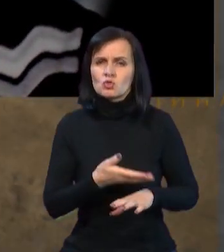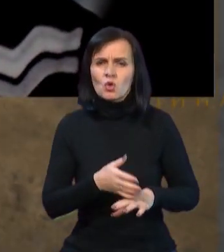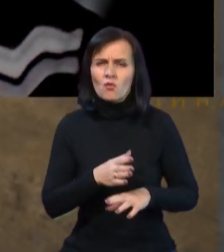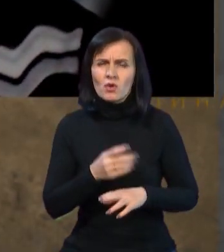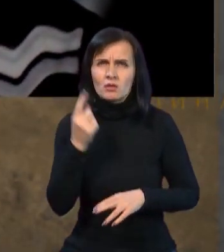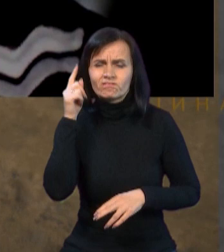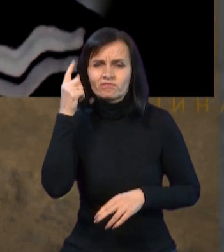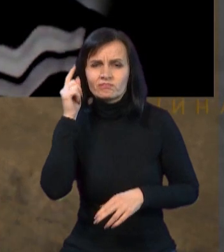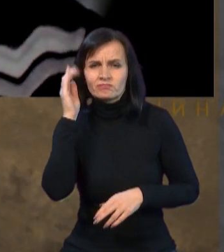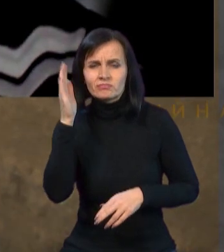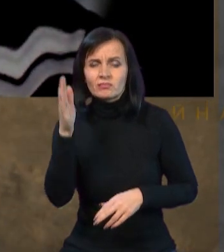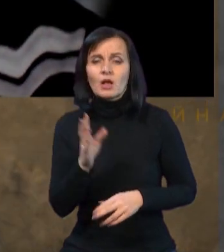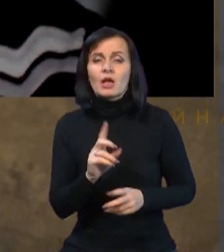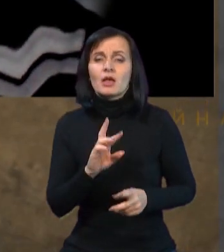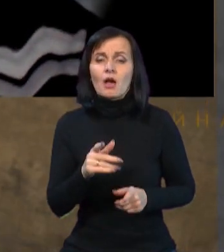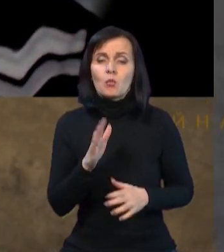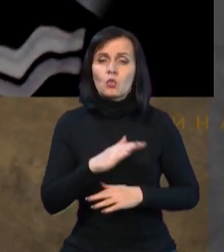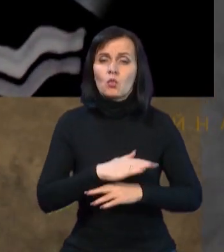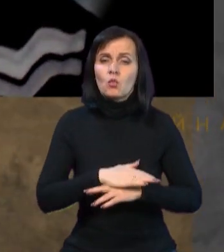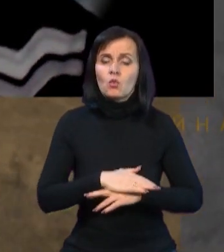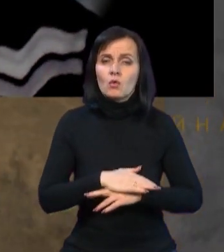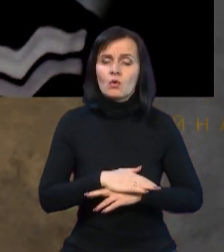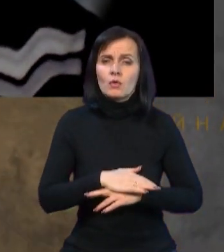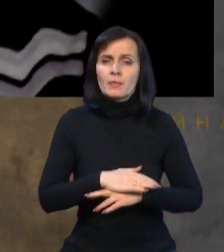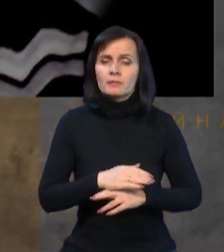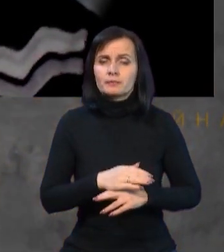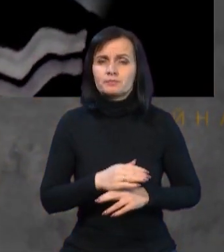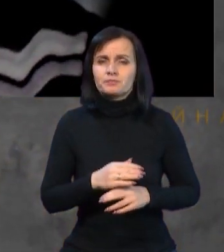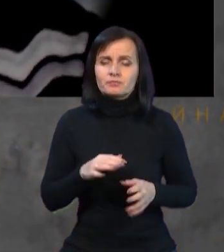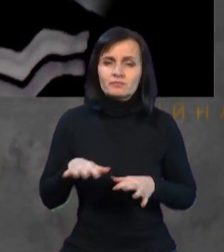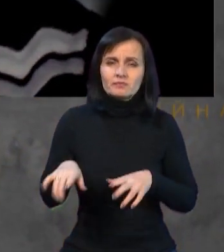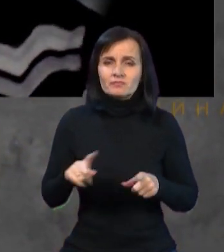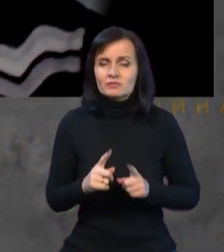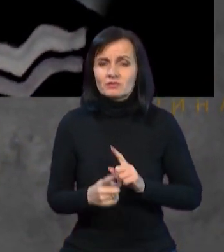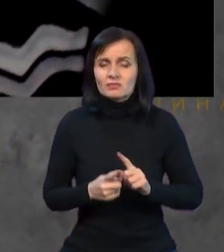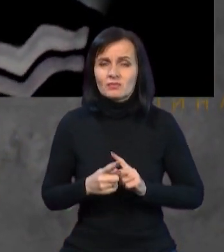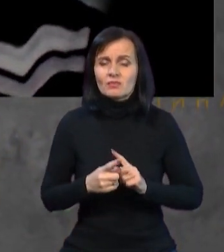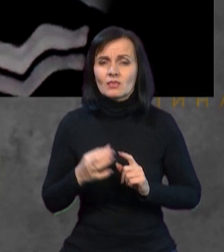як буде поводитися курс долара впродовж року, адже продовжується